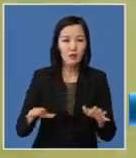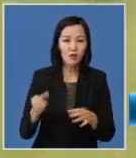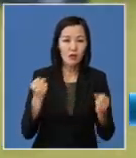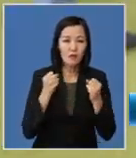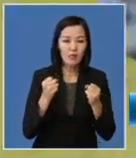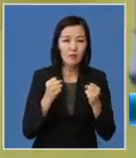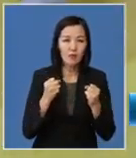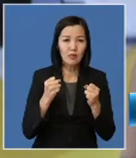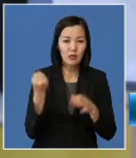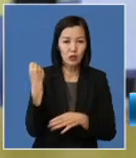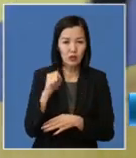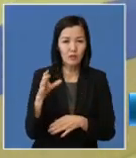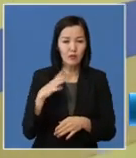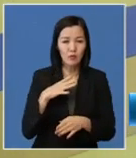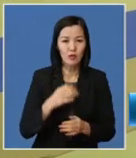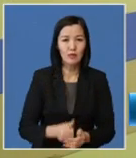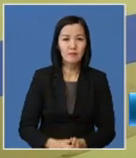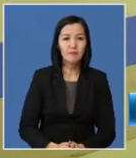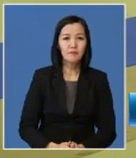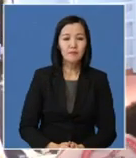да жүлдегерлер тізімінен көрінді.